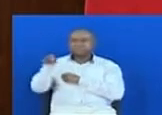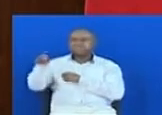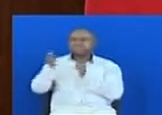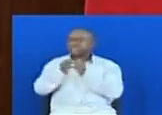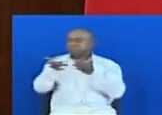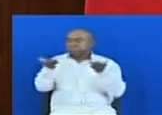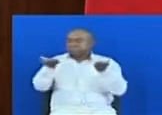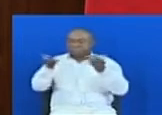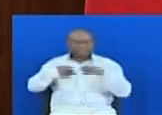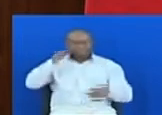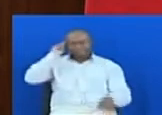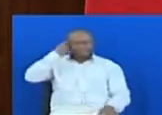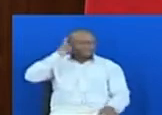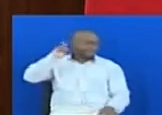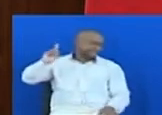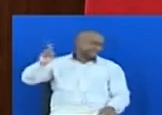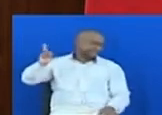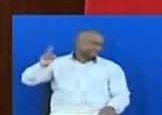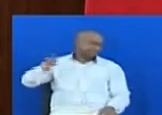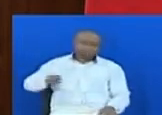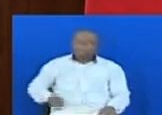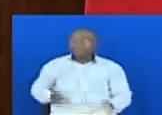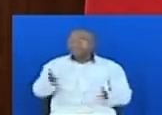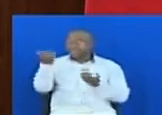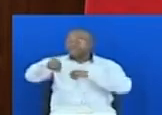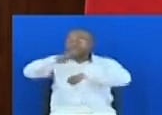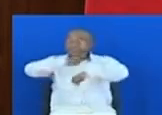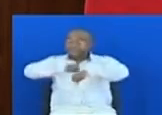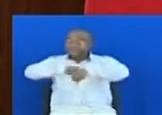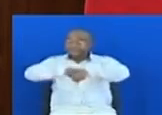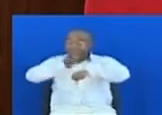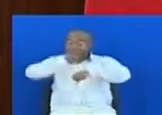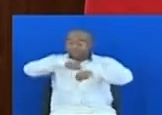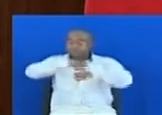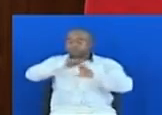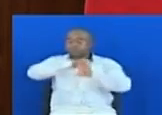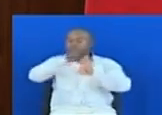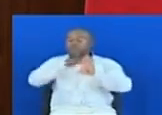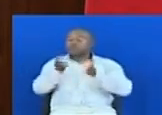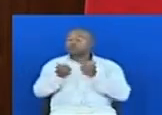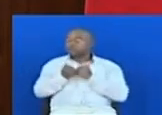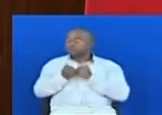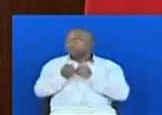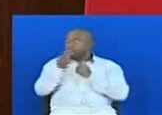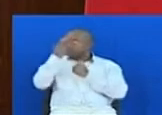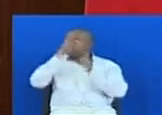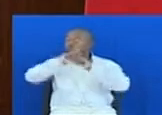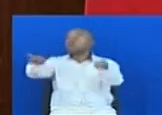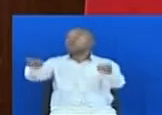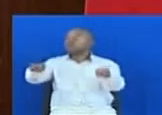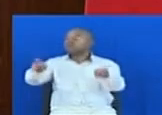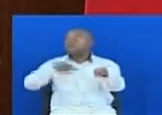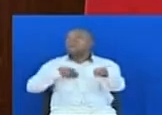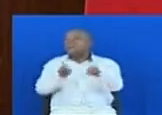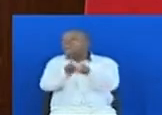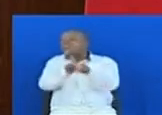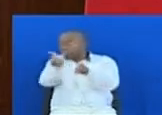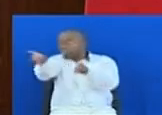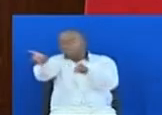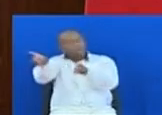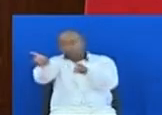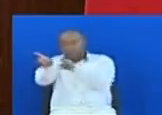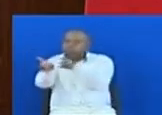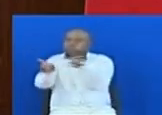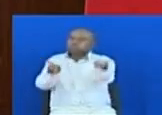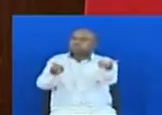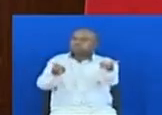la kufikirika kwamba at one point of time Afrika tunaweza tukachukua mtazamo wetu sisi tofauti, usiwe sawa sawa